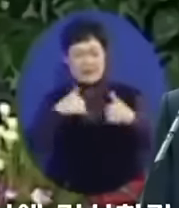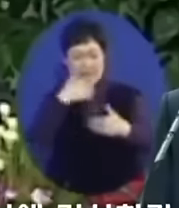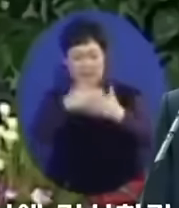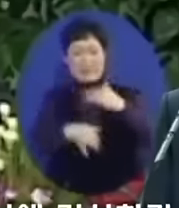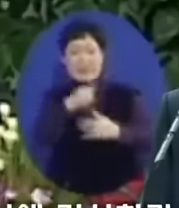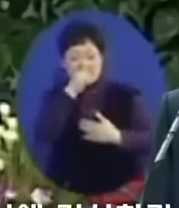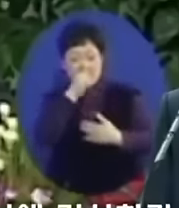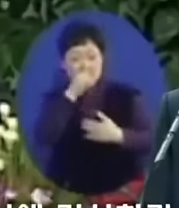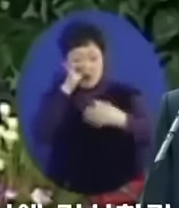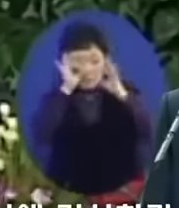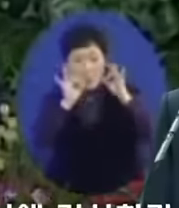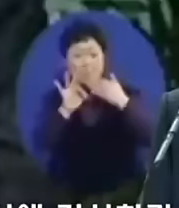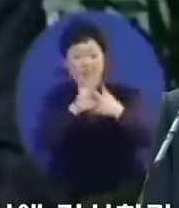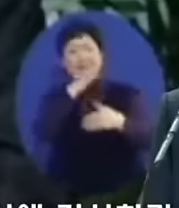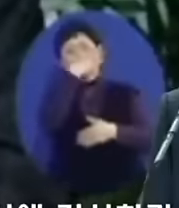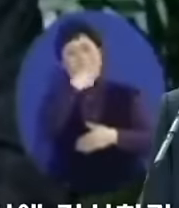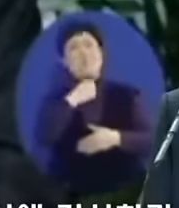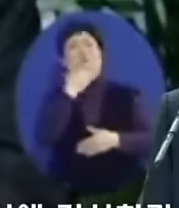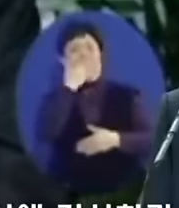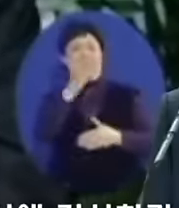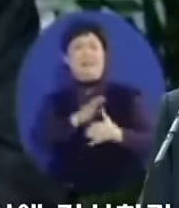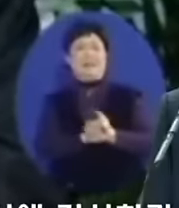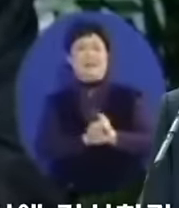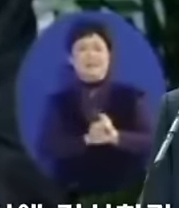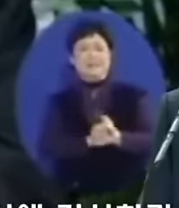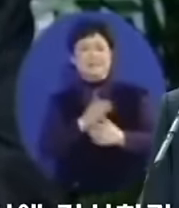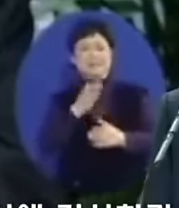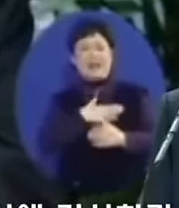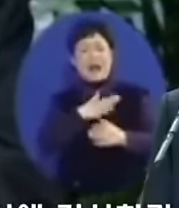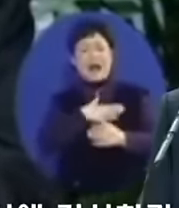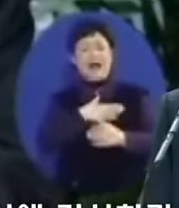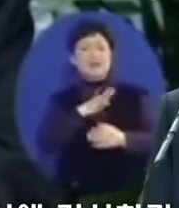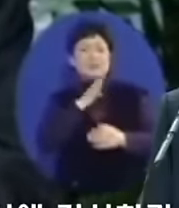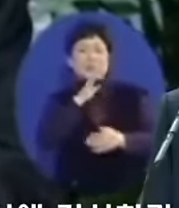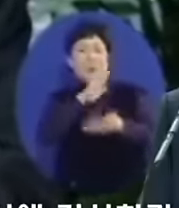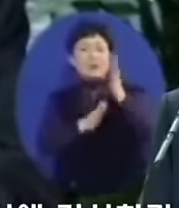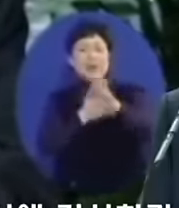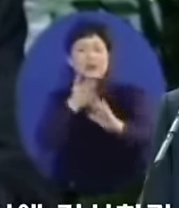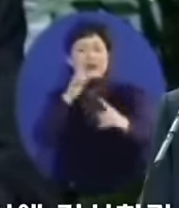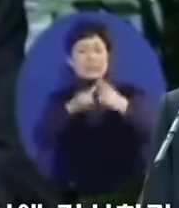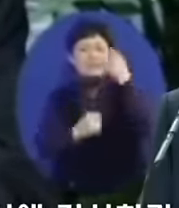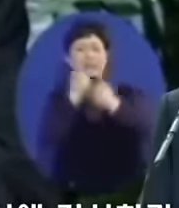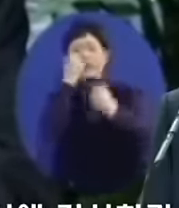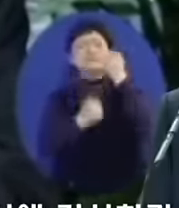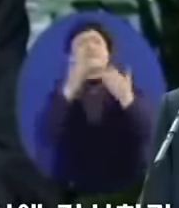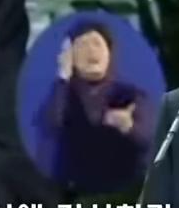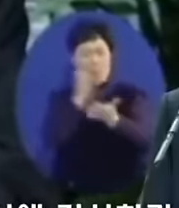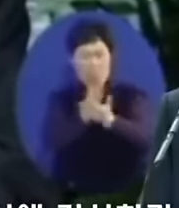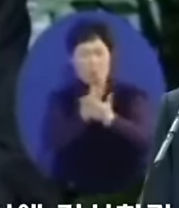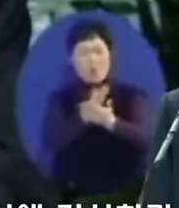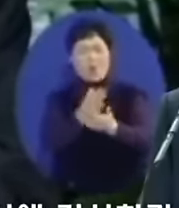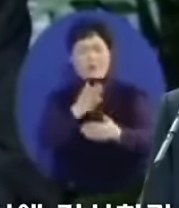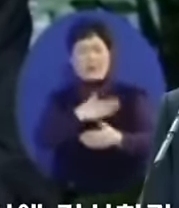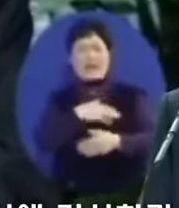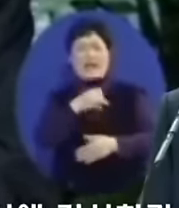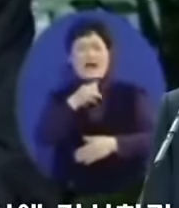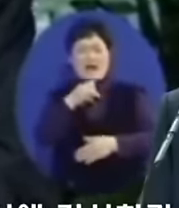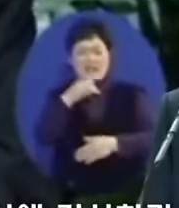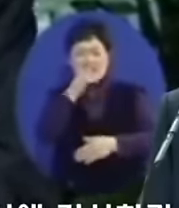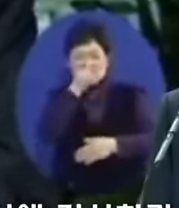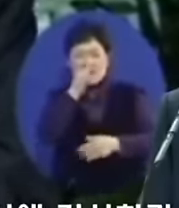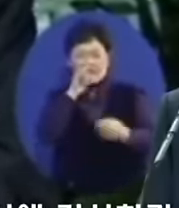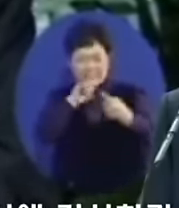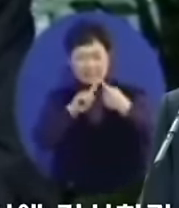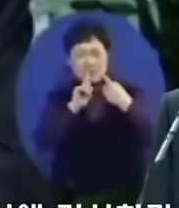남아있는 것을 보면 행복해 줄 수 있는 것입니다. 내가 얼마나 없다는 것을 설명하지 말고 내가 얼마나 있는가를 생각해야